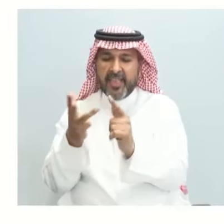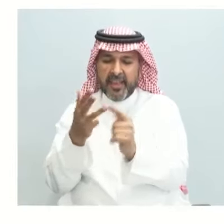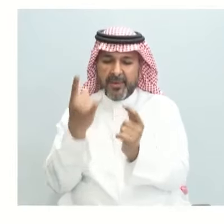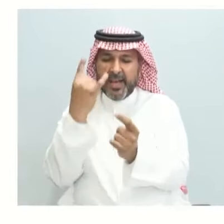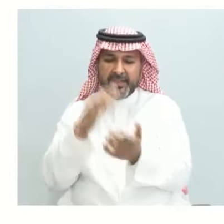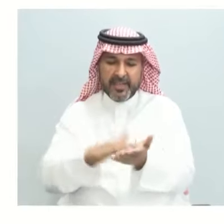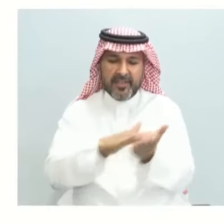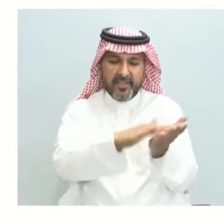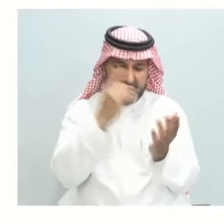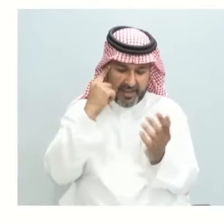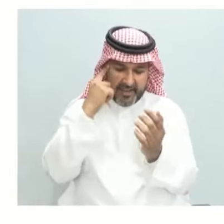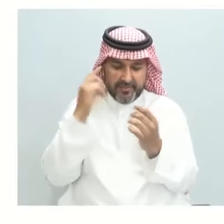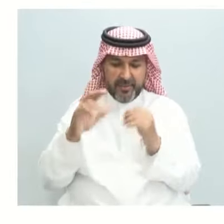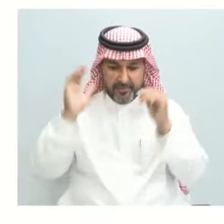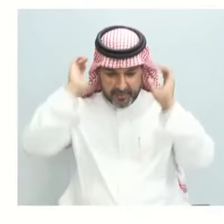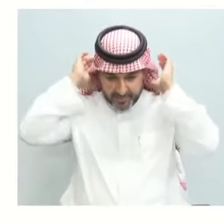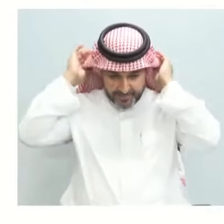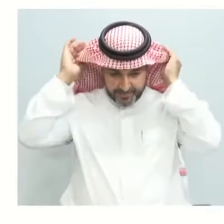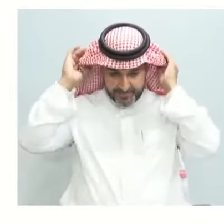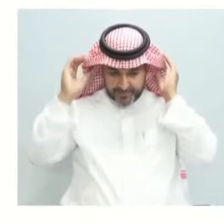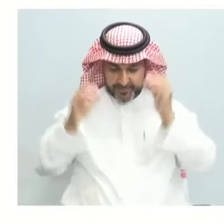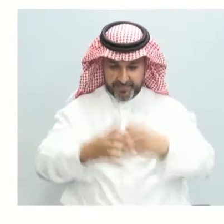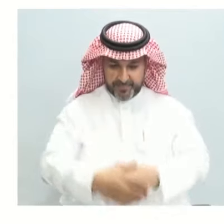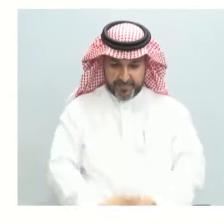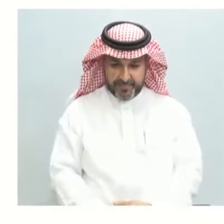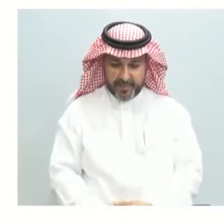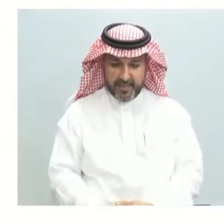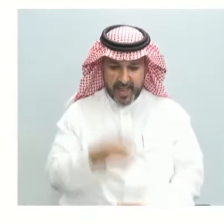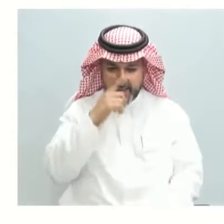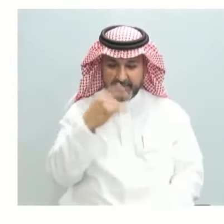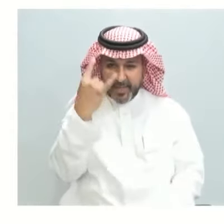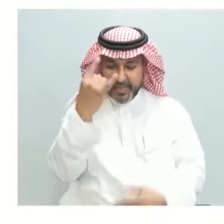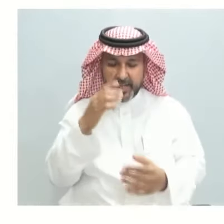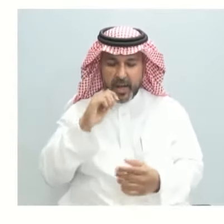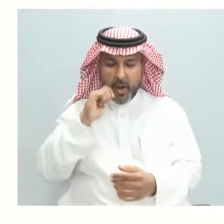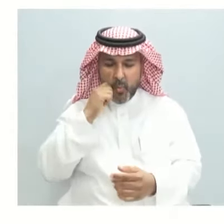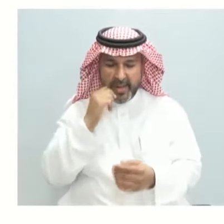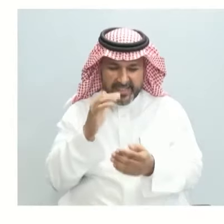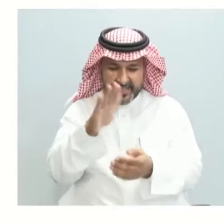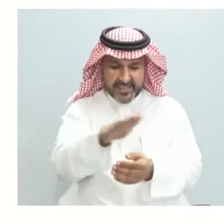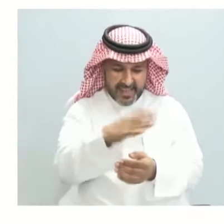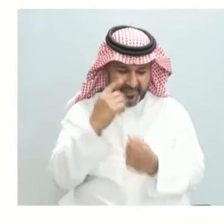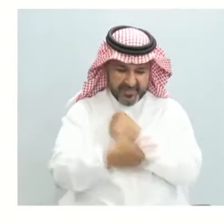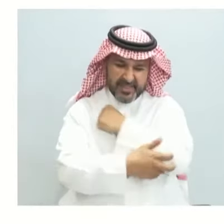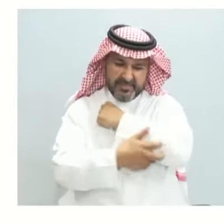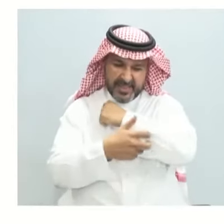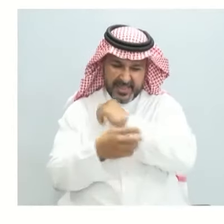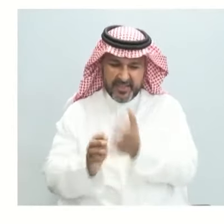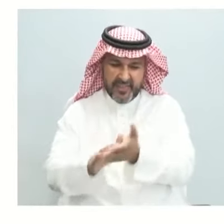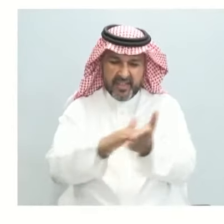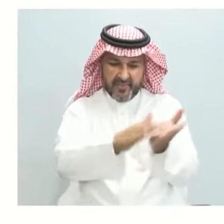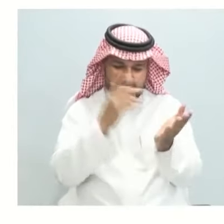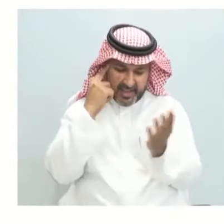هذا ما يتعلق بالقاسم المشترك الاكبر وقد استخدمناه في ايجاد تحليل او القاسم المشترك الاكبر لي